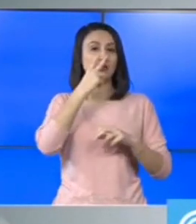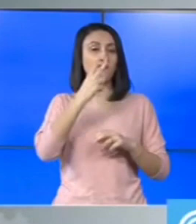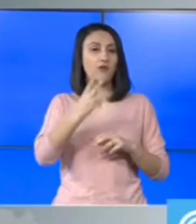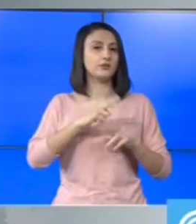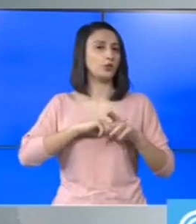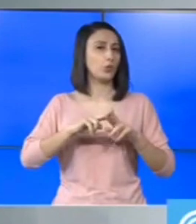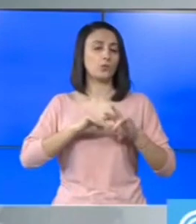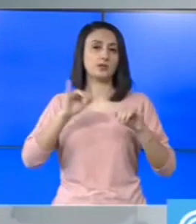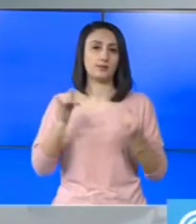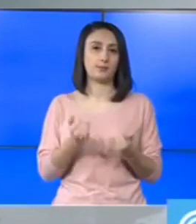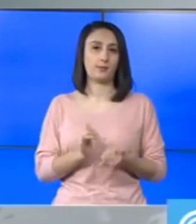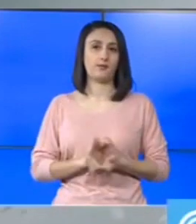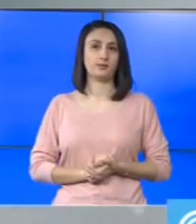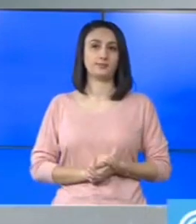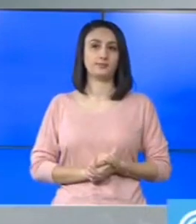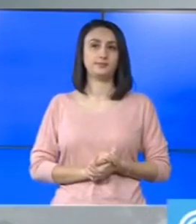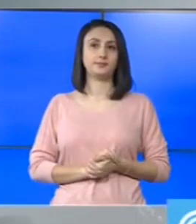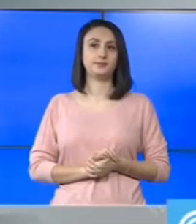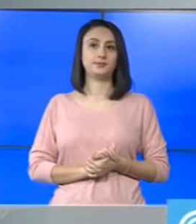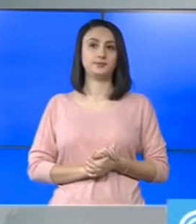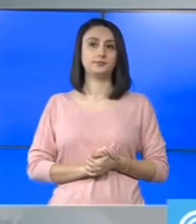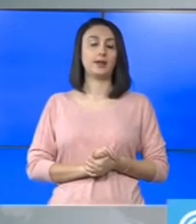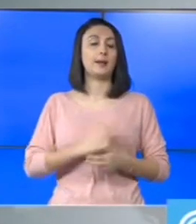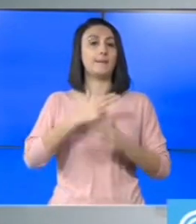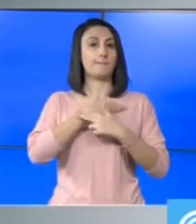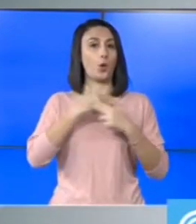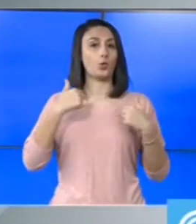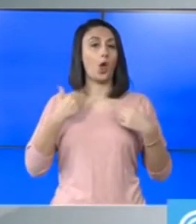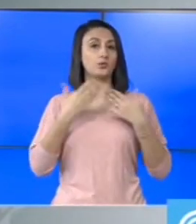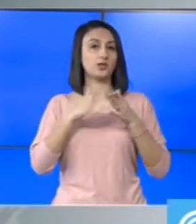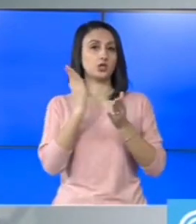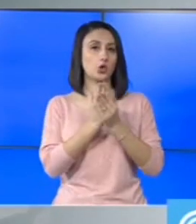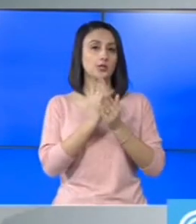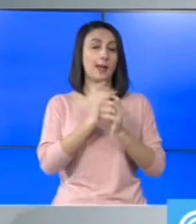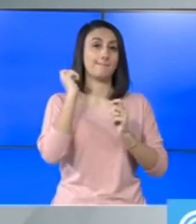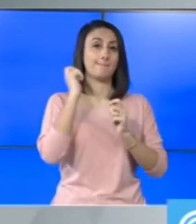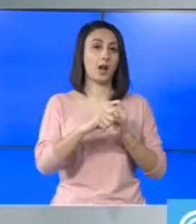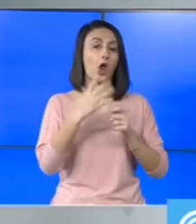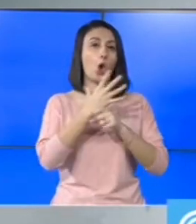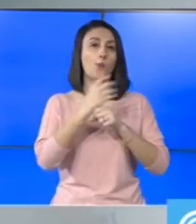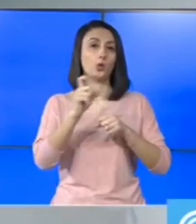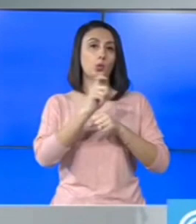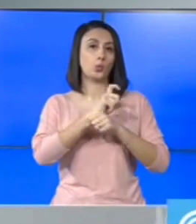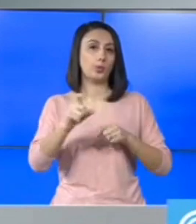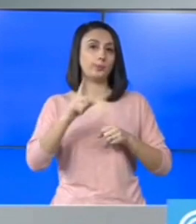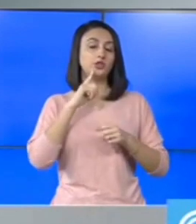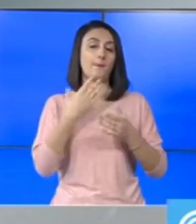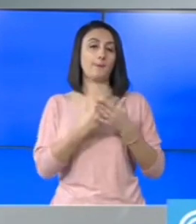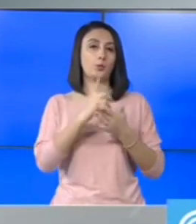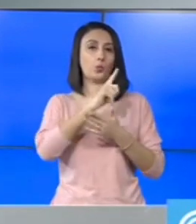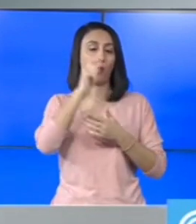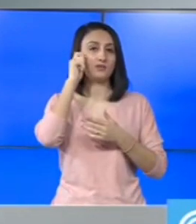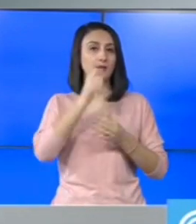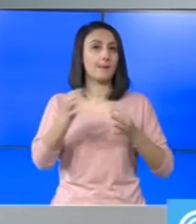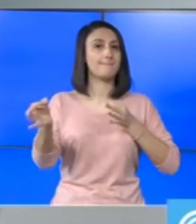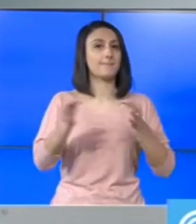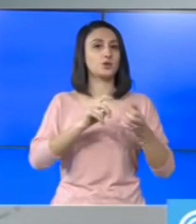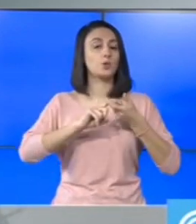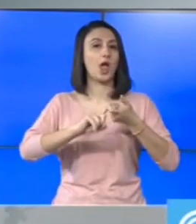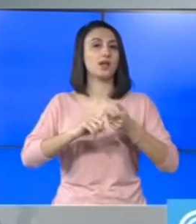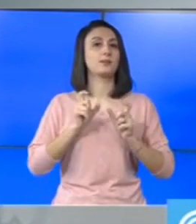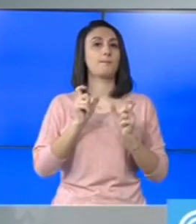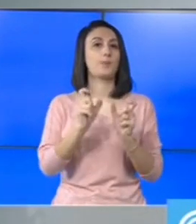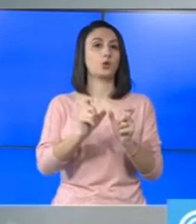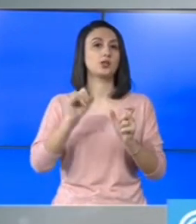împrejurările exacte ale tragediei Procurorii au deschis dosar penal pentru ucidere din culpă și pentru încălcarea măsurilor legate de